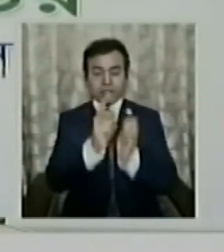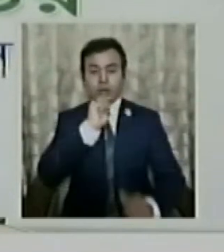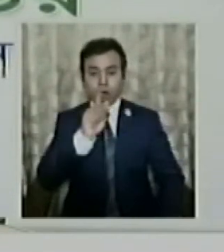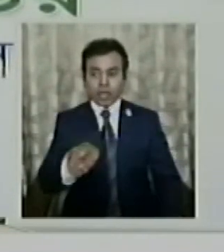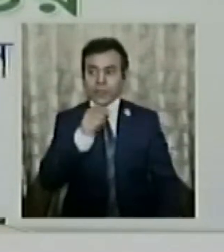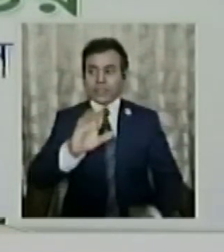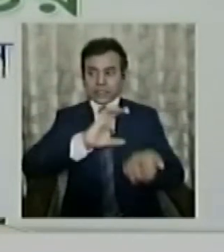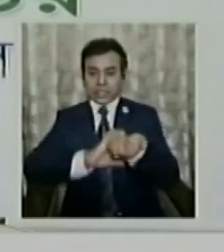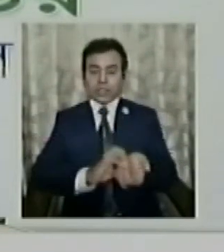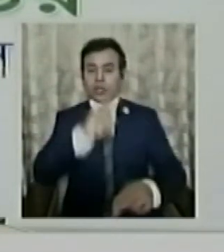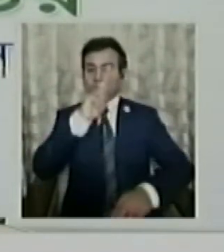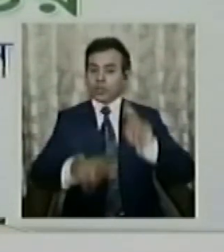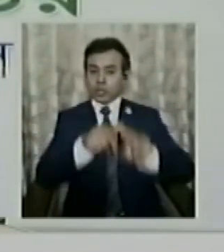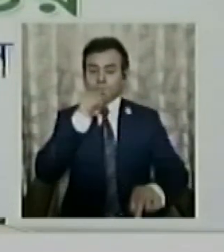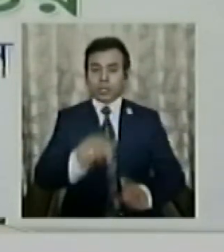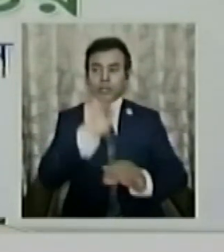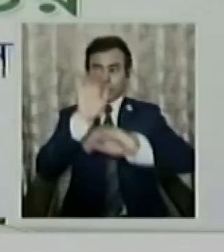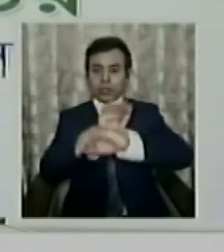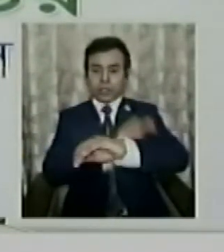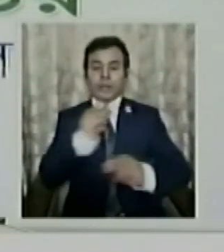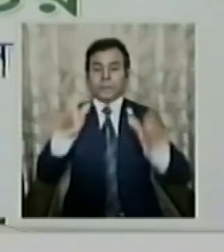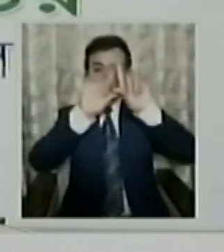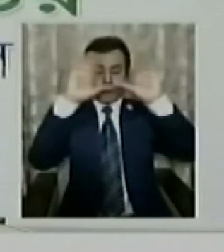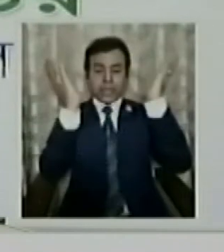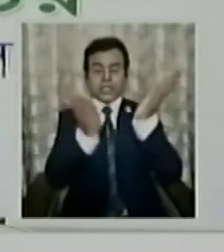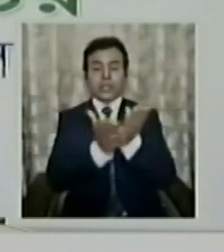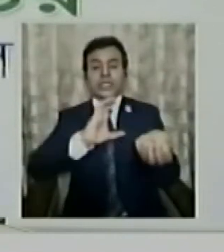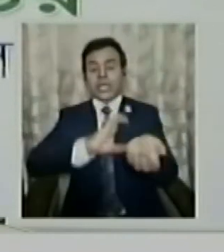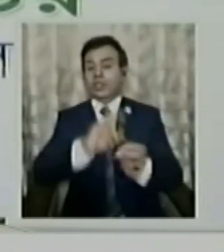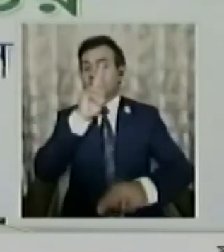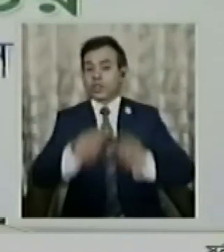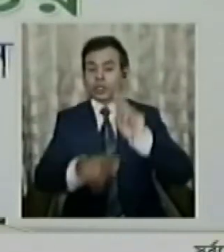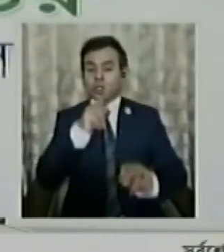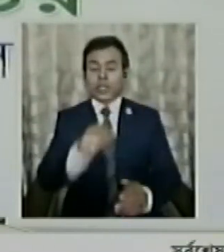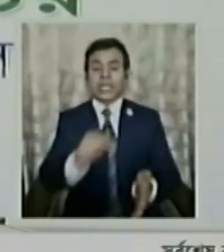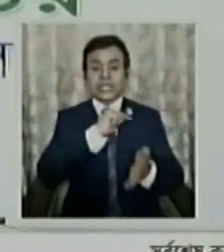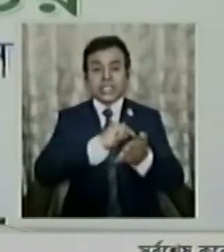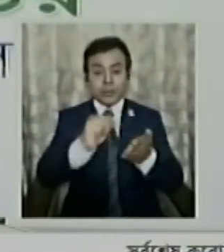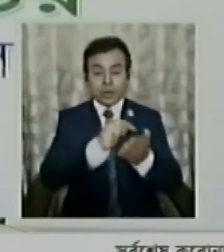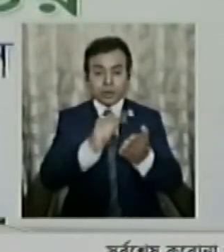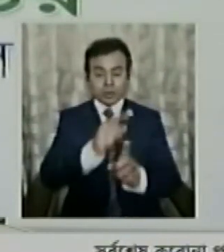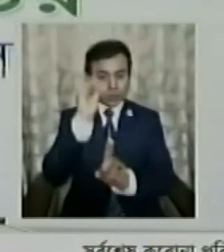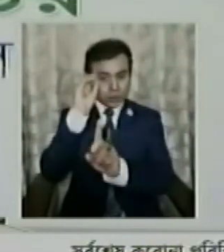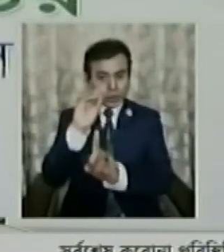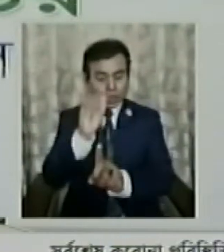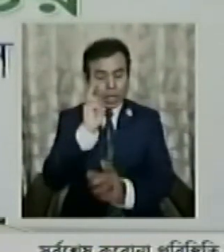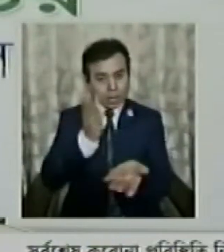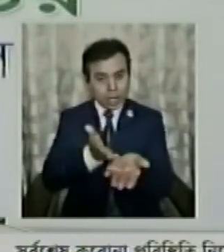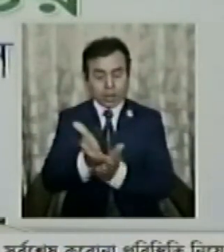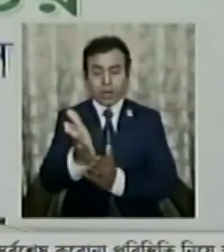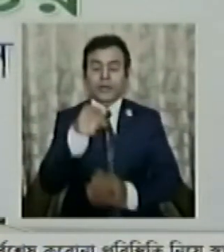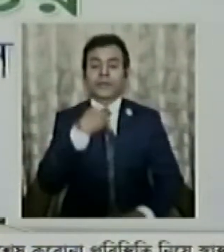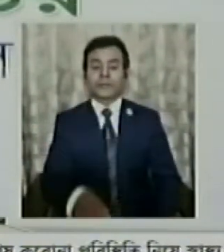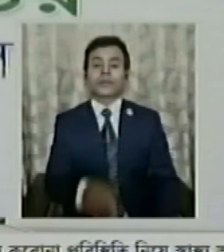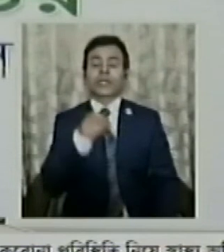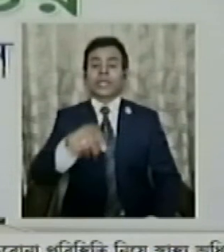করোনা ভাইরাসে আক্রান্ত নতুন শনাক্ত ৩,৪৬২ জন। এ নিয়ে মোট আক্রান্তের সংখ্যা দাঁড়ালো ১,২২,৬৬০ জন।